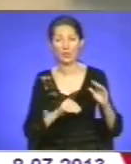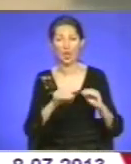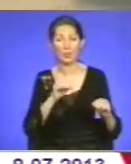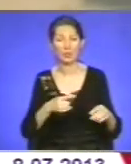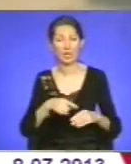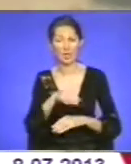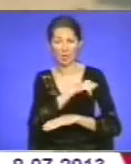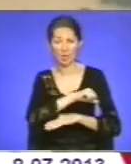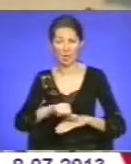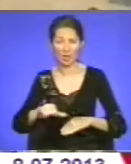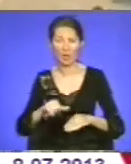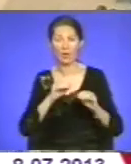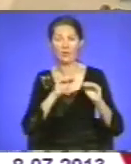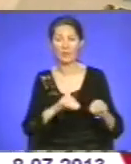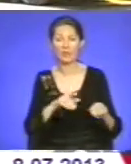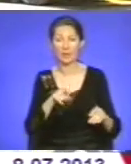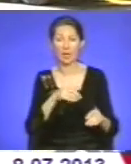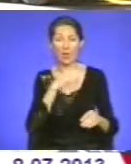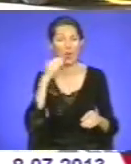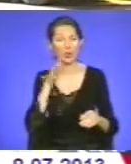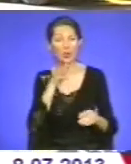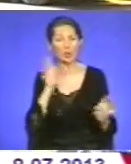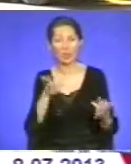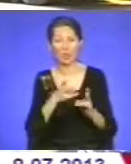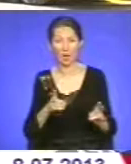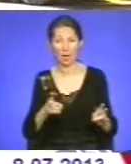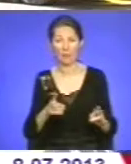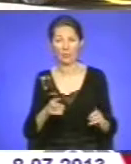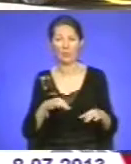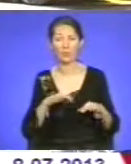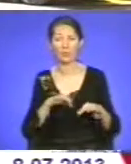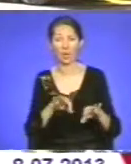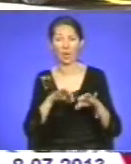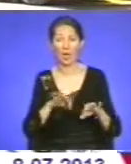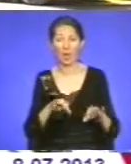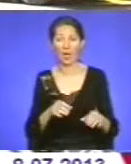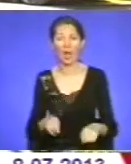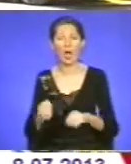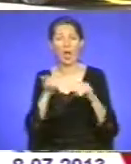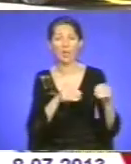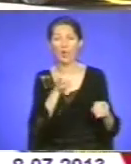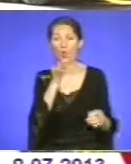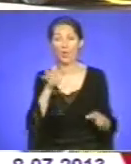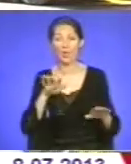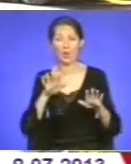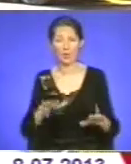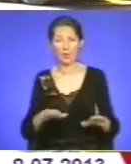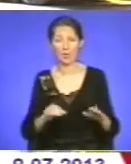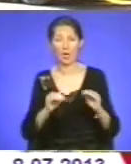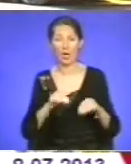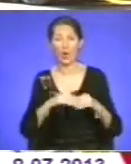там, багато часу не затрачатимуть. Санітарним транспортом доставляється в будь-яке місце компактного